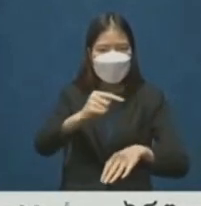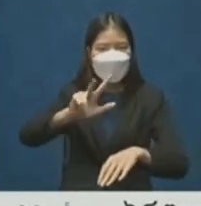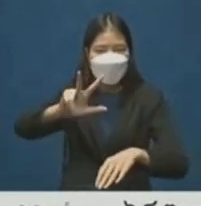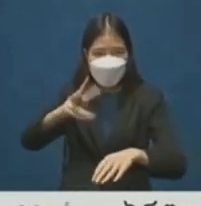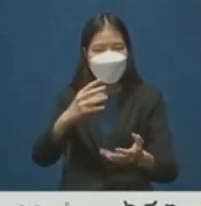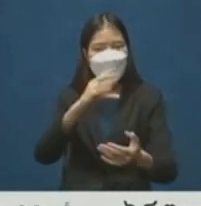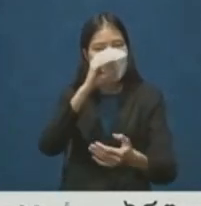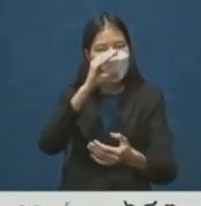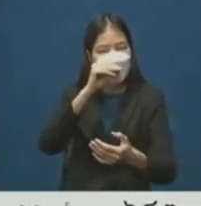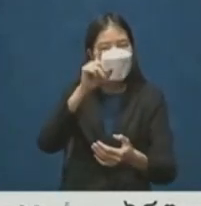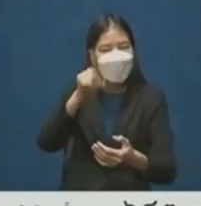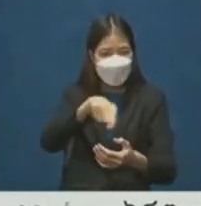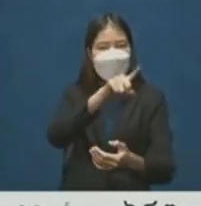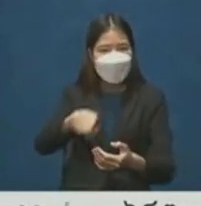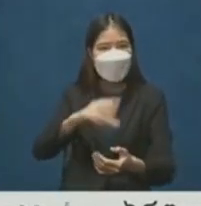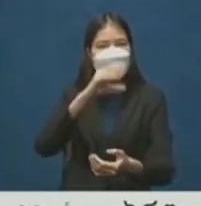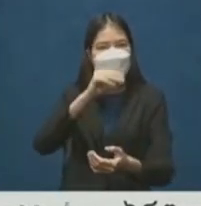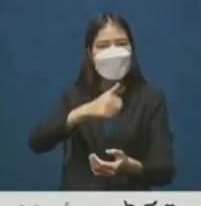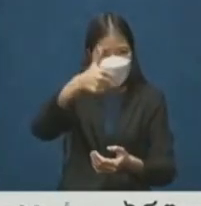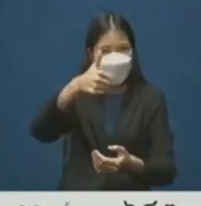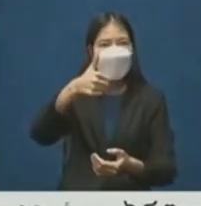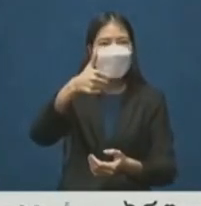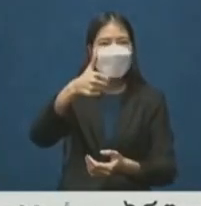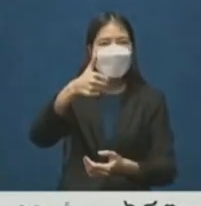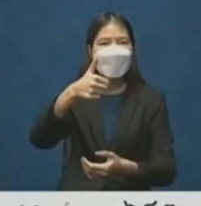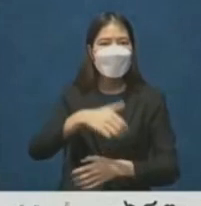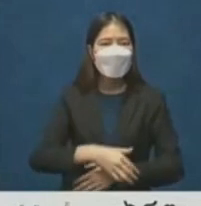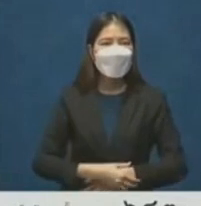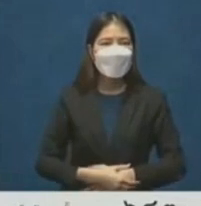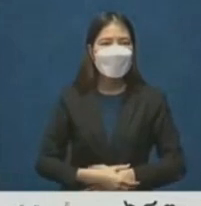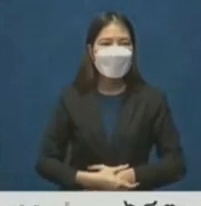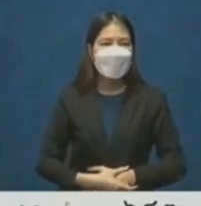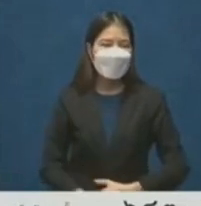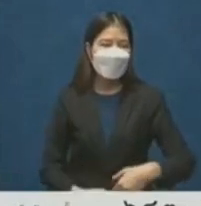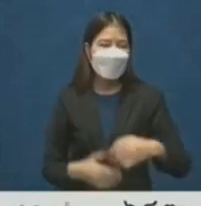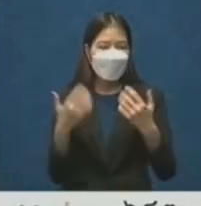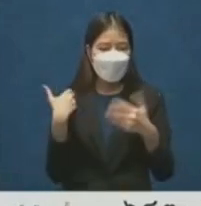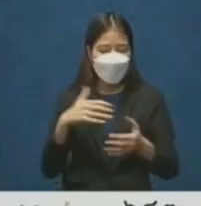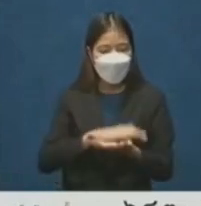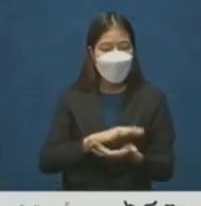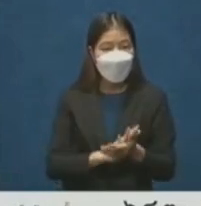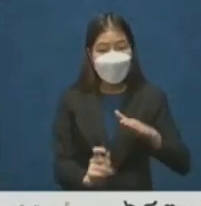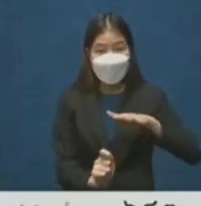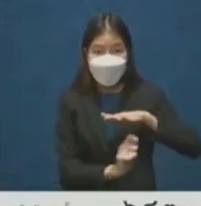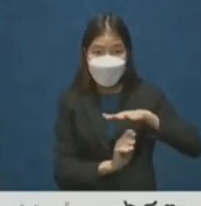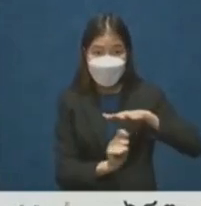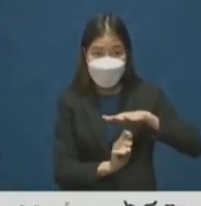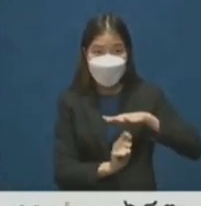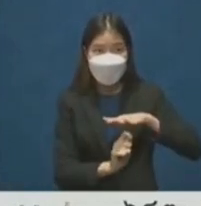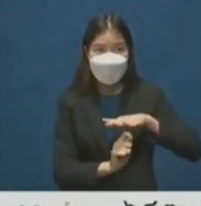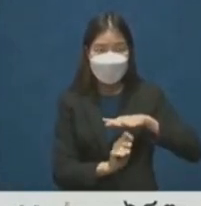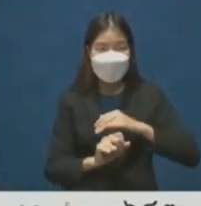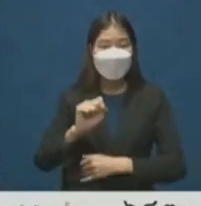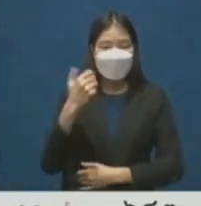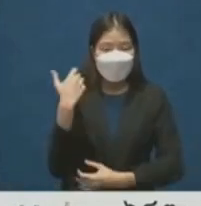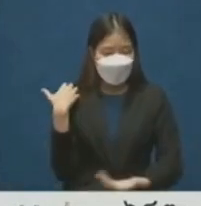ป.2 ป.3 เขาก็ยังพูดภาษาอังกฤษได้ผมบอกได้ก็ได้โรงเรียนอนุบาลศรีวิไลอำเภอศรีวิไลจังหวัดบึง